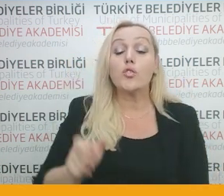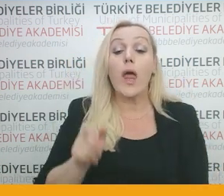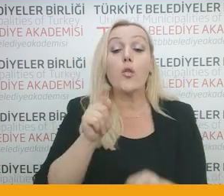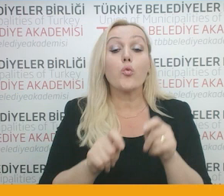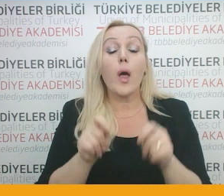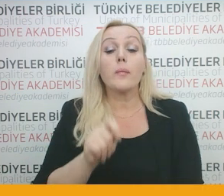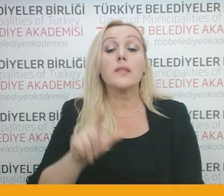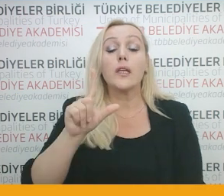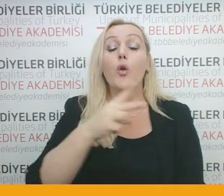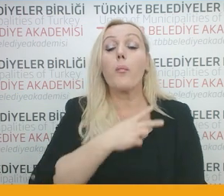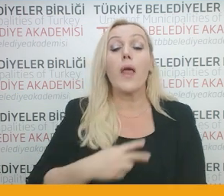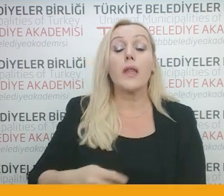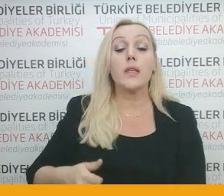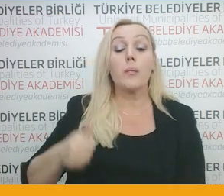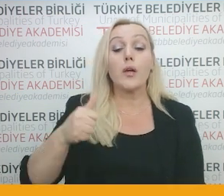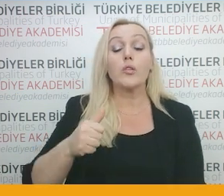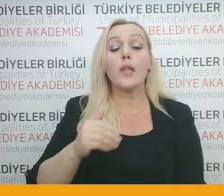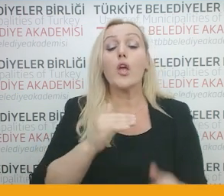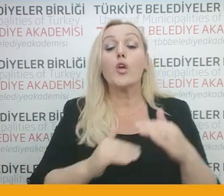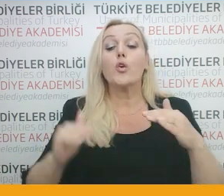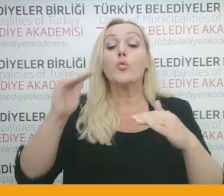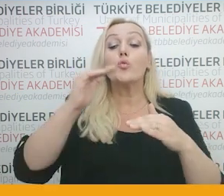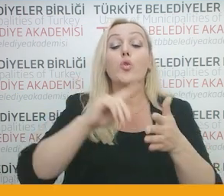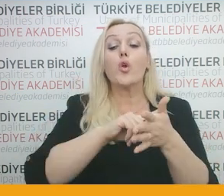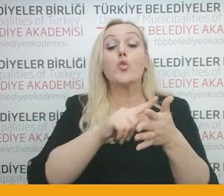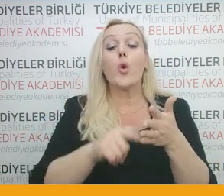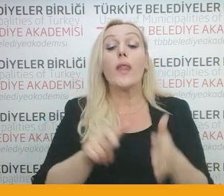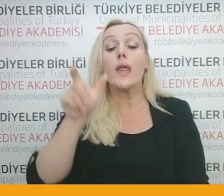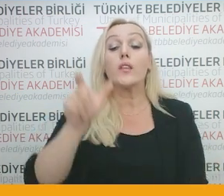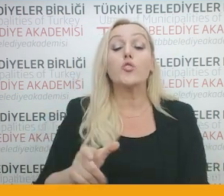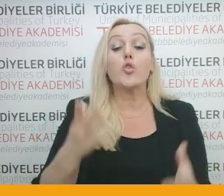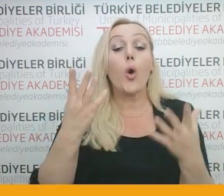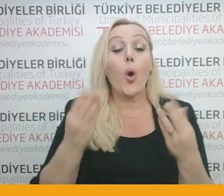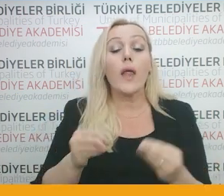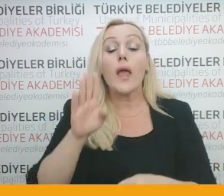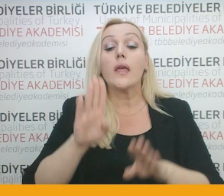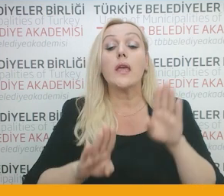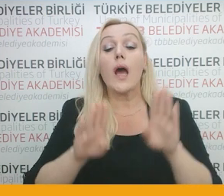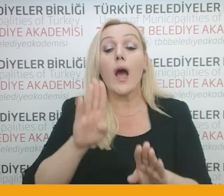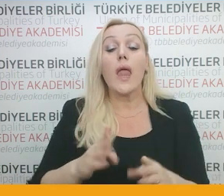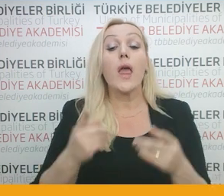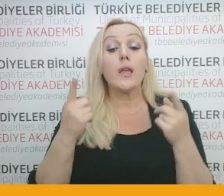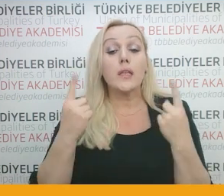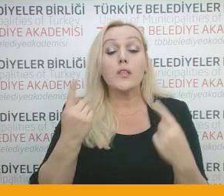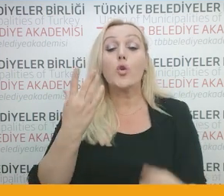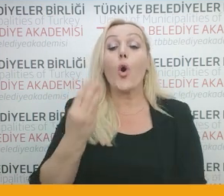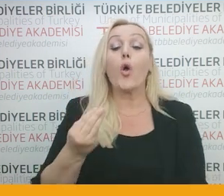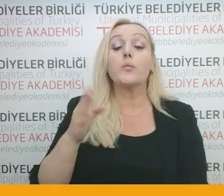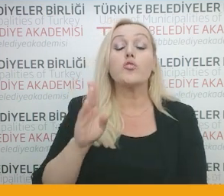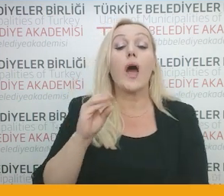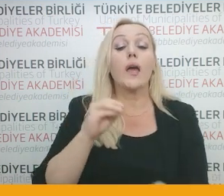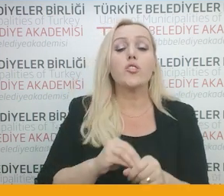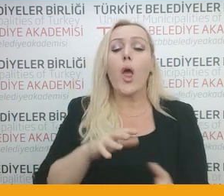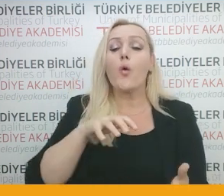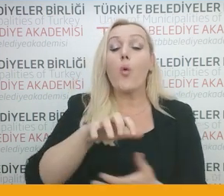Yani belediye başkanı üst yönetici olarak ihale yetkisi olmayacağı için bunu birimler bu